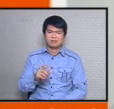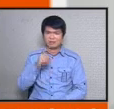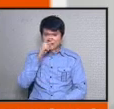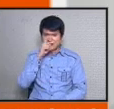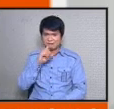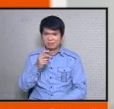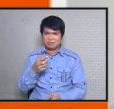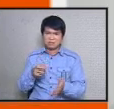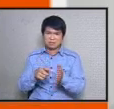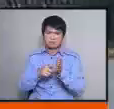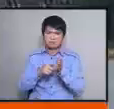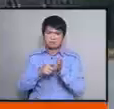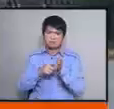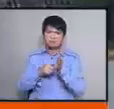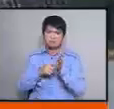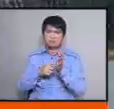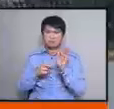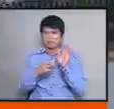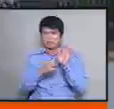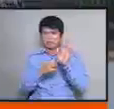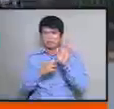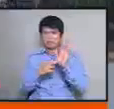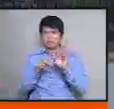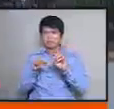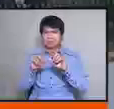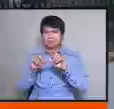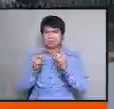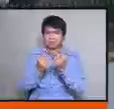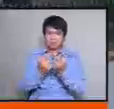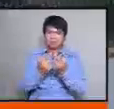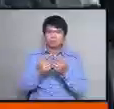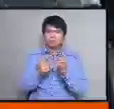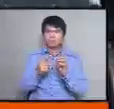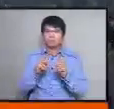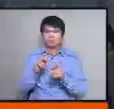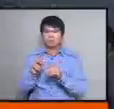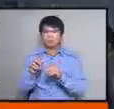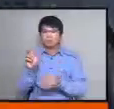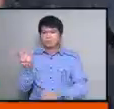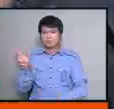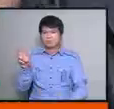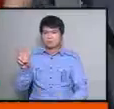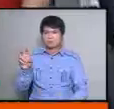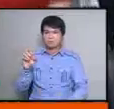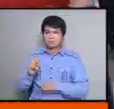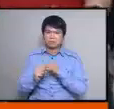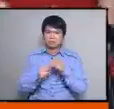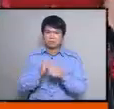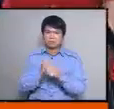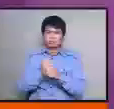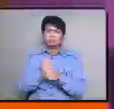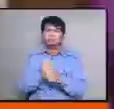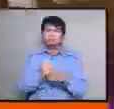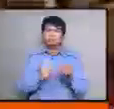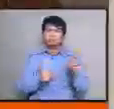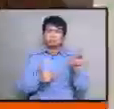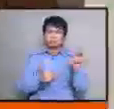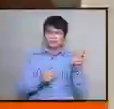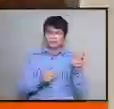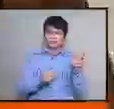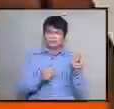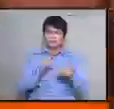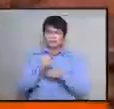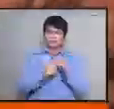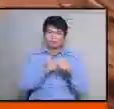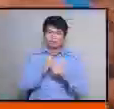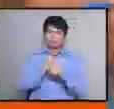requirement ng pagiging kinatawan ng isang party list group. Siya po ay 32 years old habang 30 anyos ang limit na tinakda